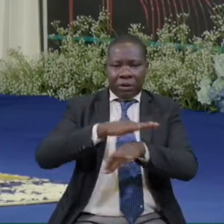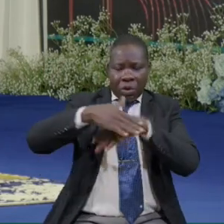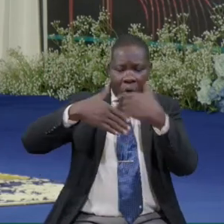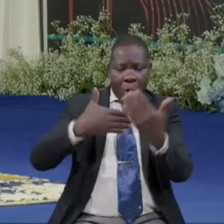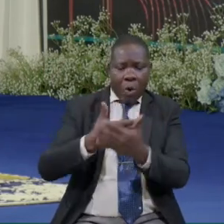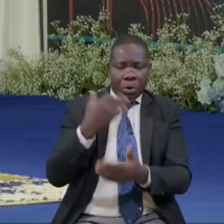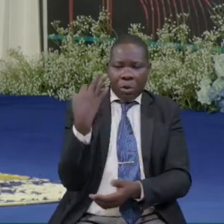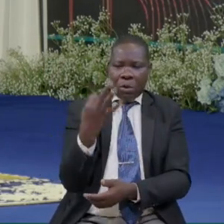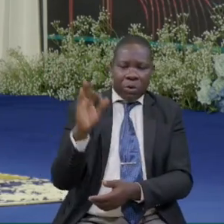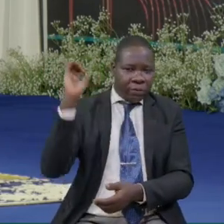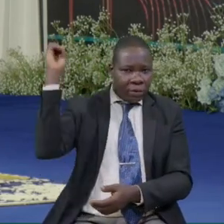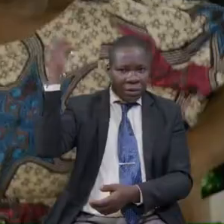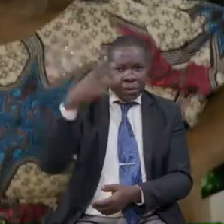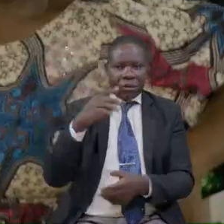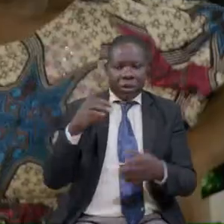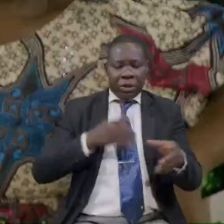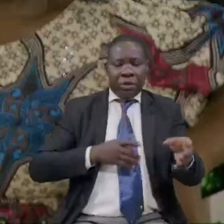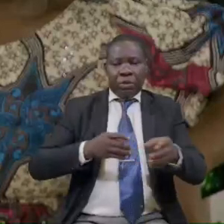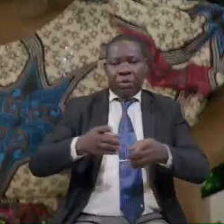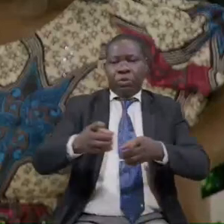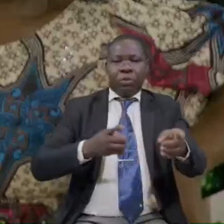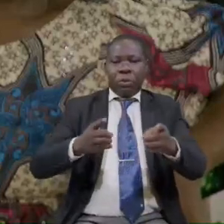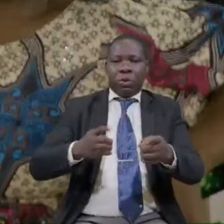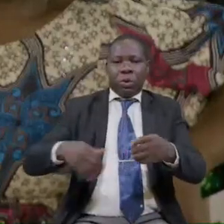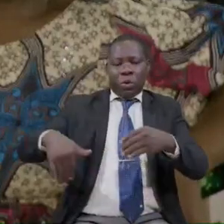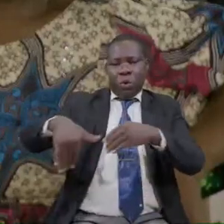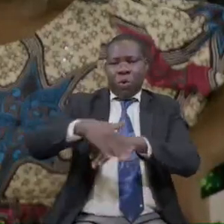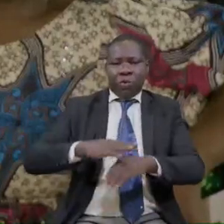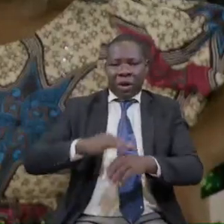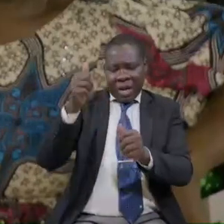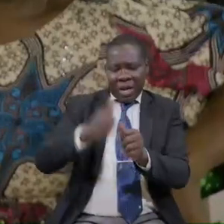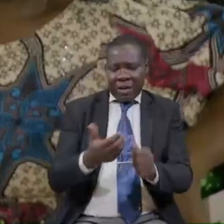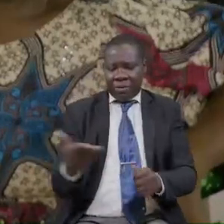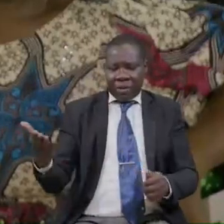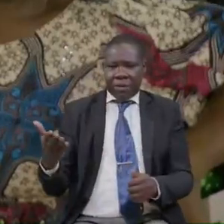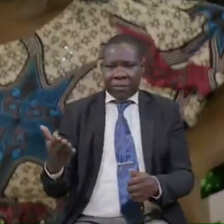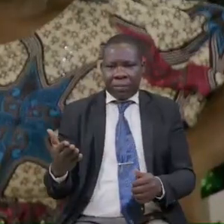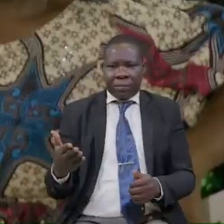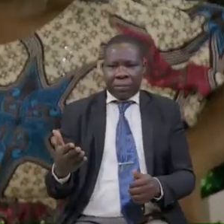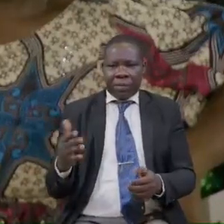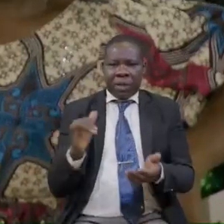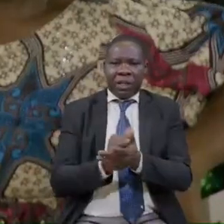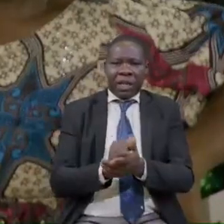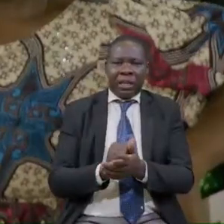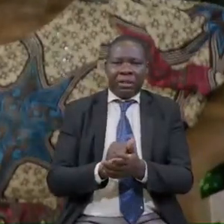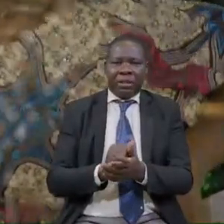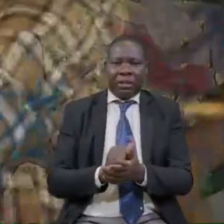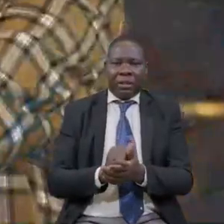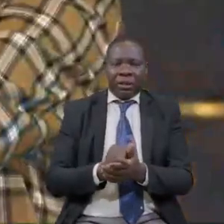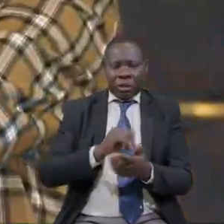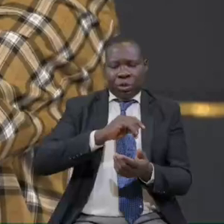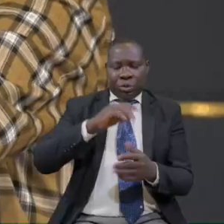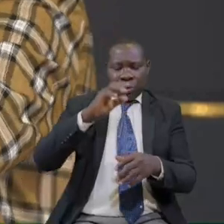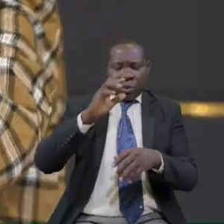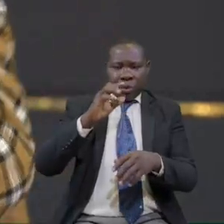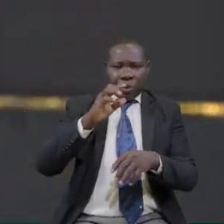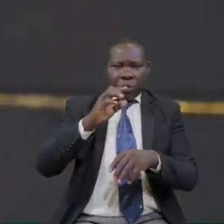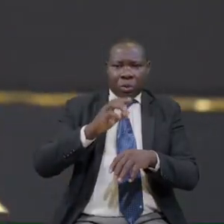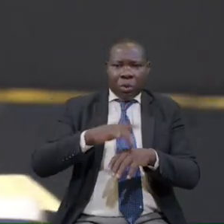de la grâce. La domination sur tout ce qui tourmente nos vies,